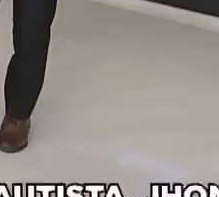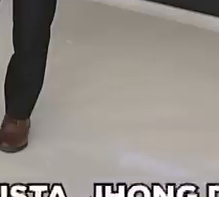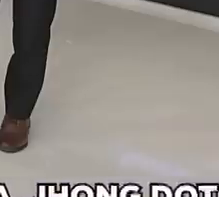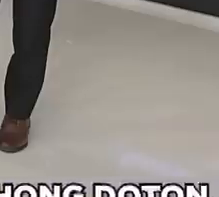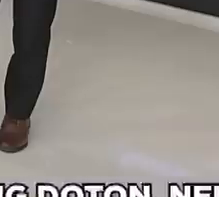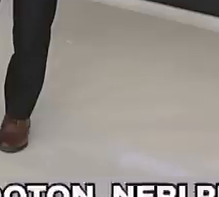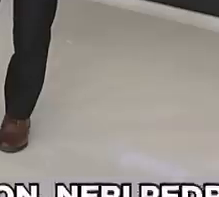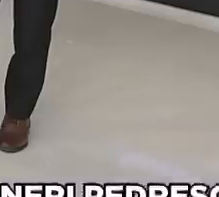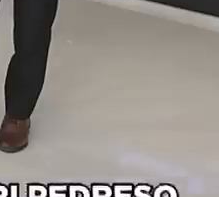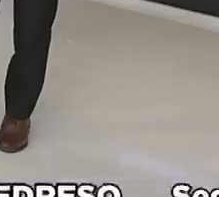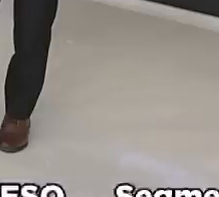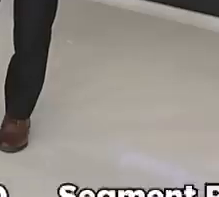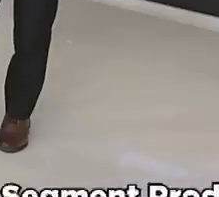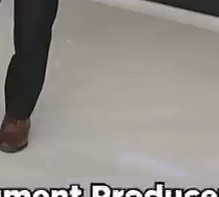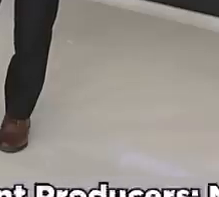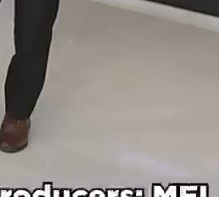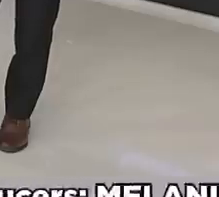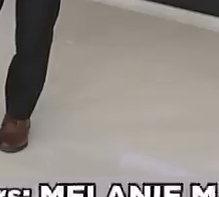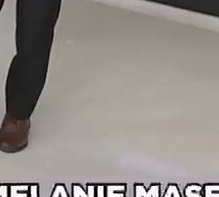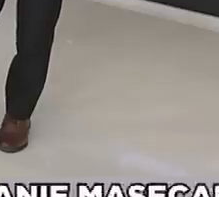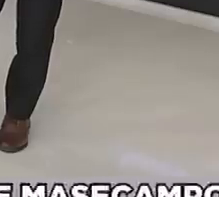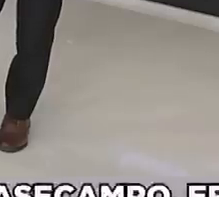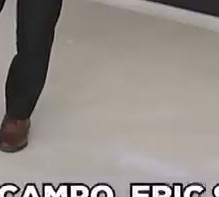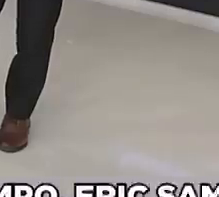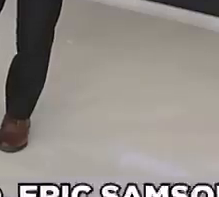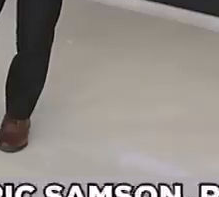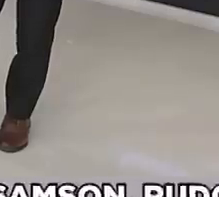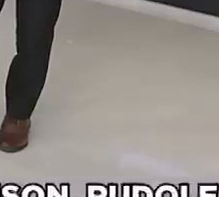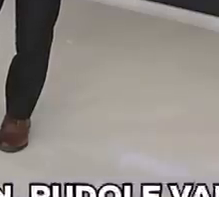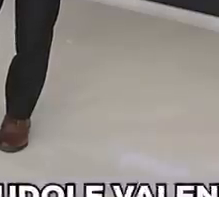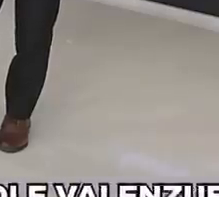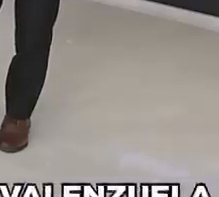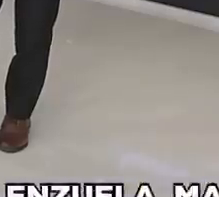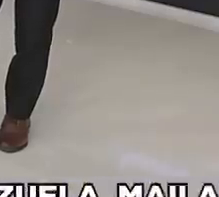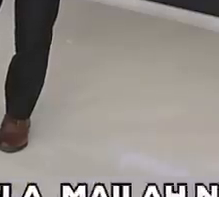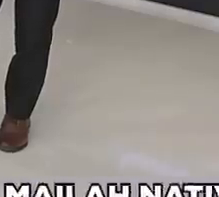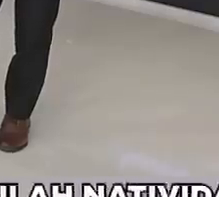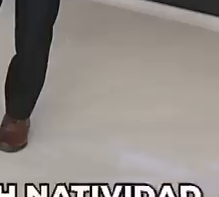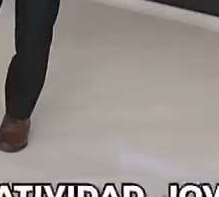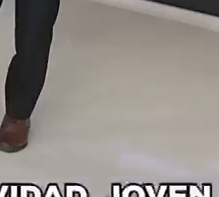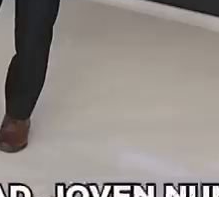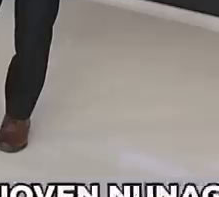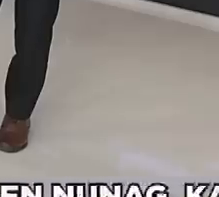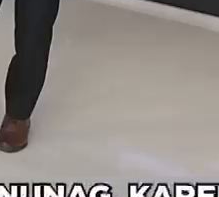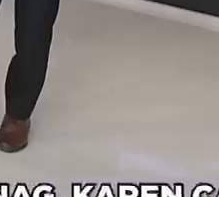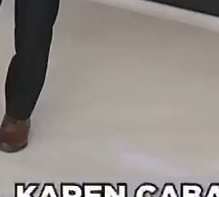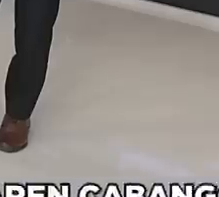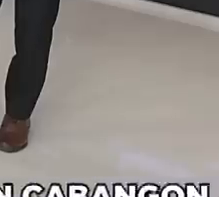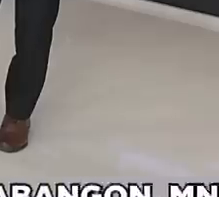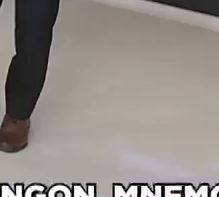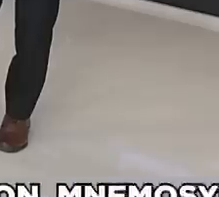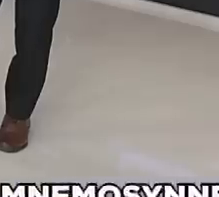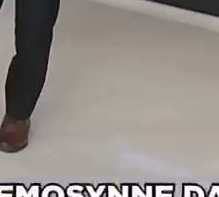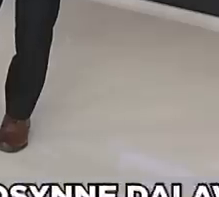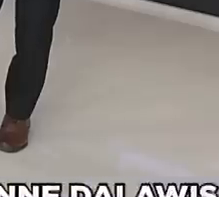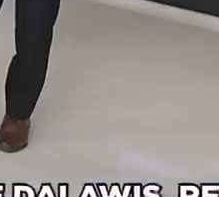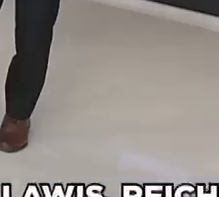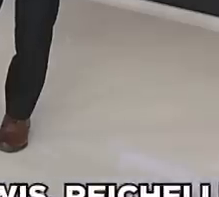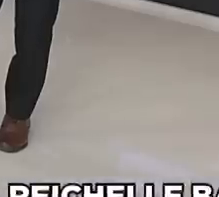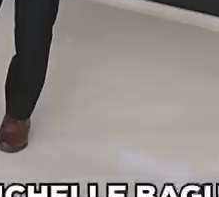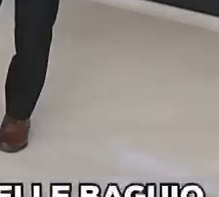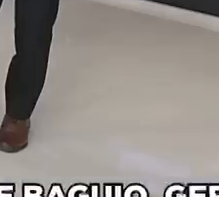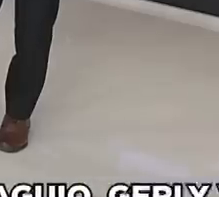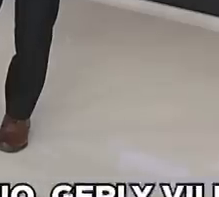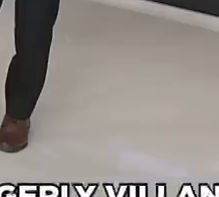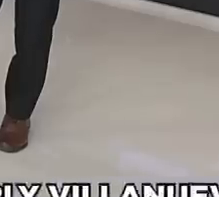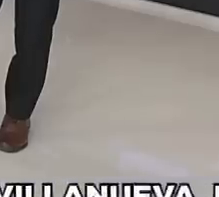But you remember yung fourth impact? Yung grupo, parang 100 plus na ata yun. Pero paano kaya nila natatanda yung pangalan ng mga